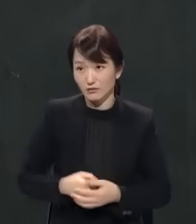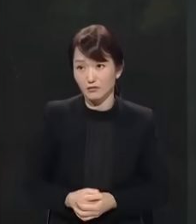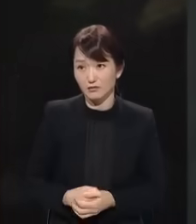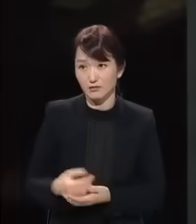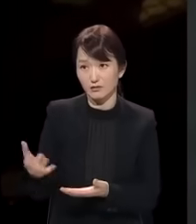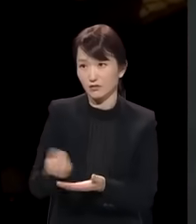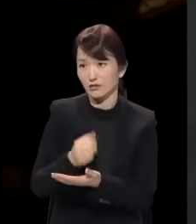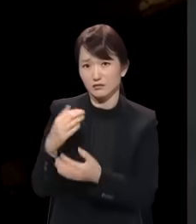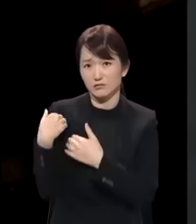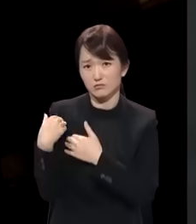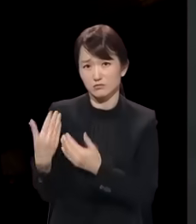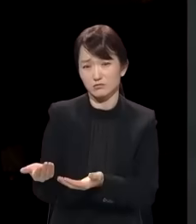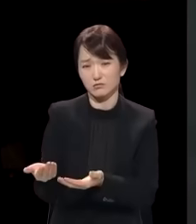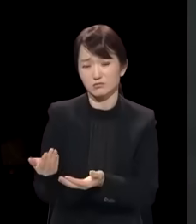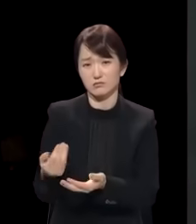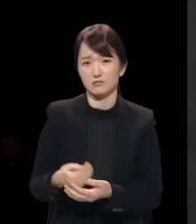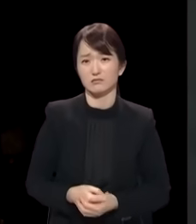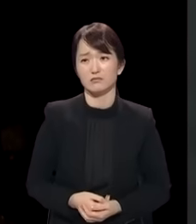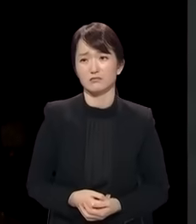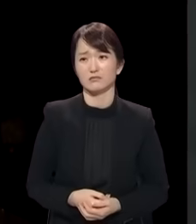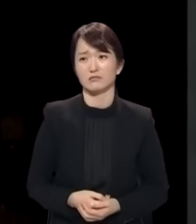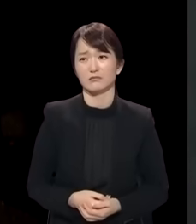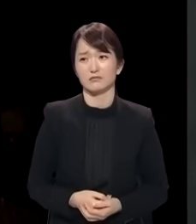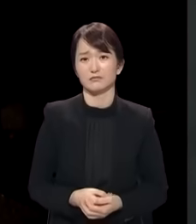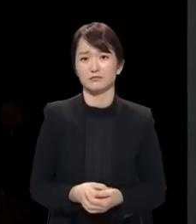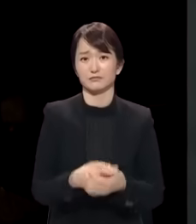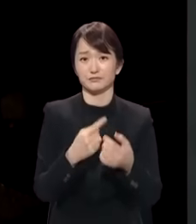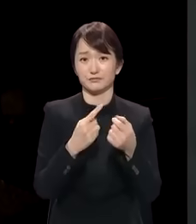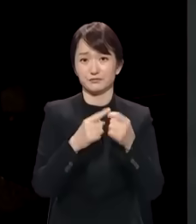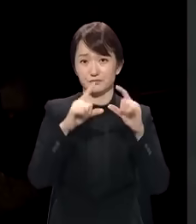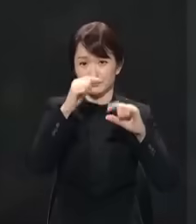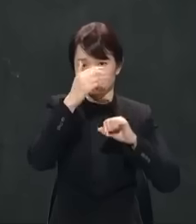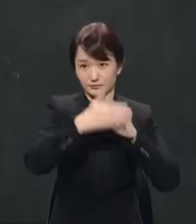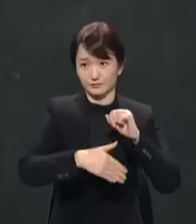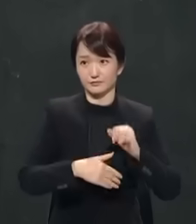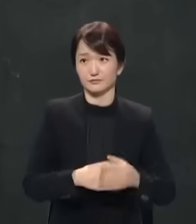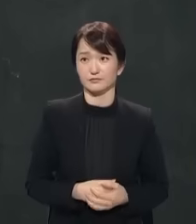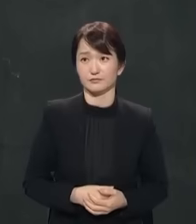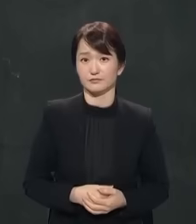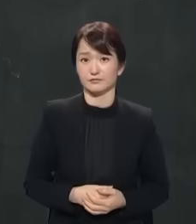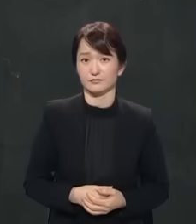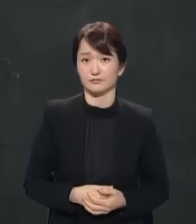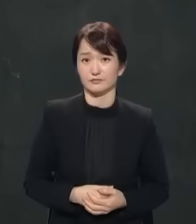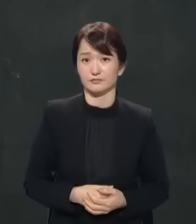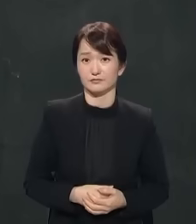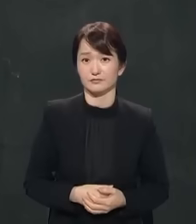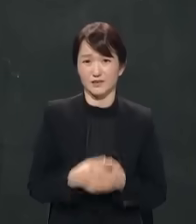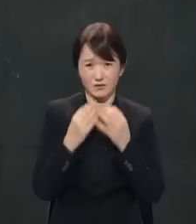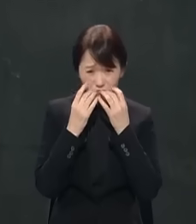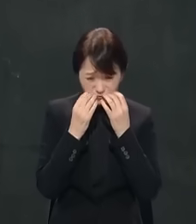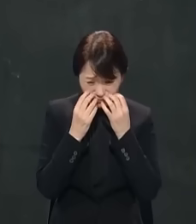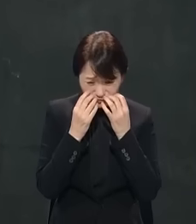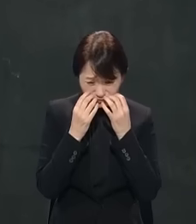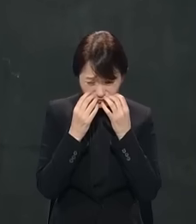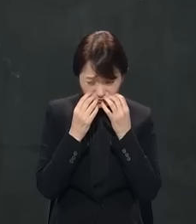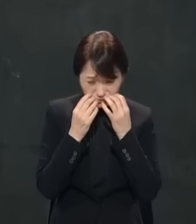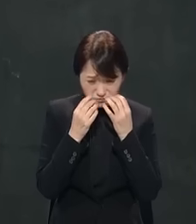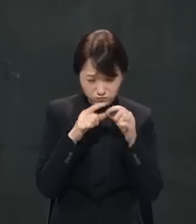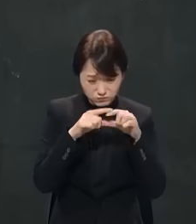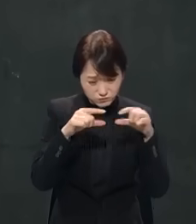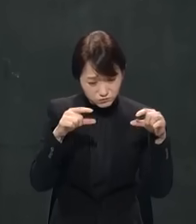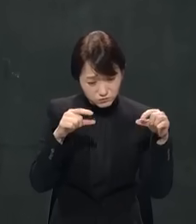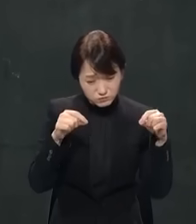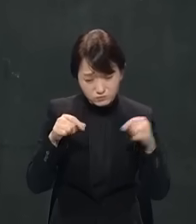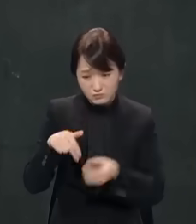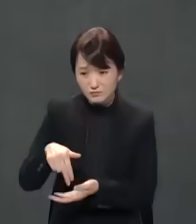방치가 돼 있는 거예요. 자, 첫 번째 사진으로 다시 가보죠. 진짜 인간적으로 쓰레기를 엘베에다 버리면